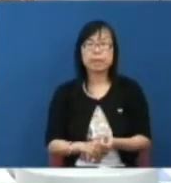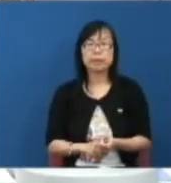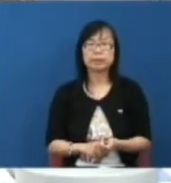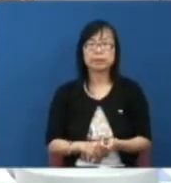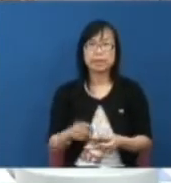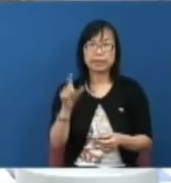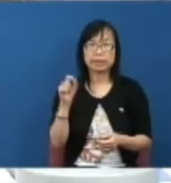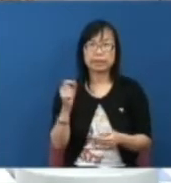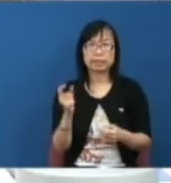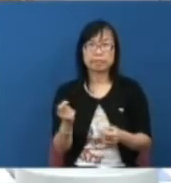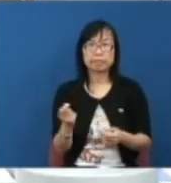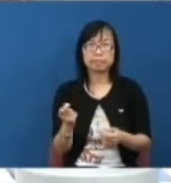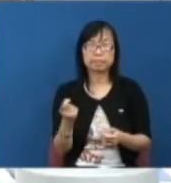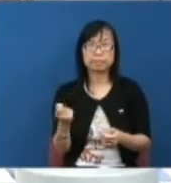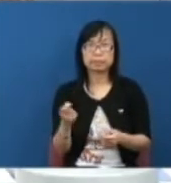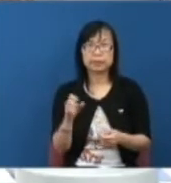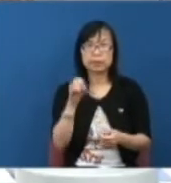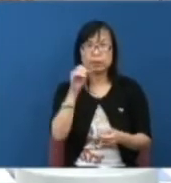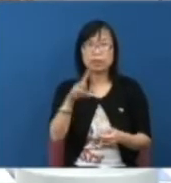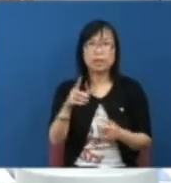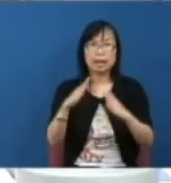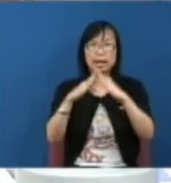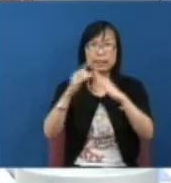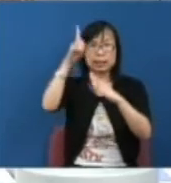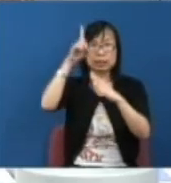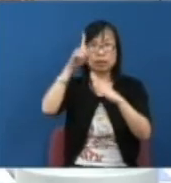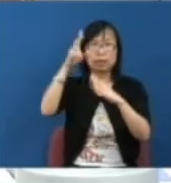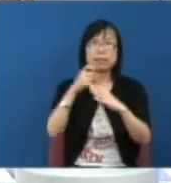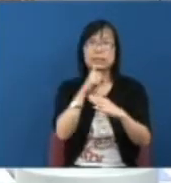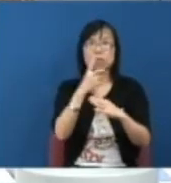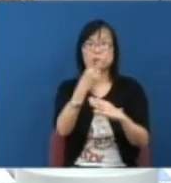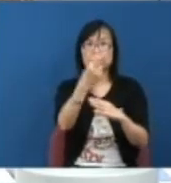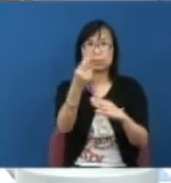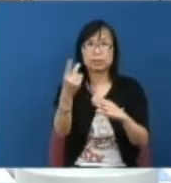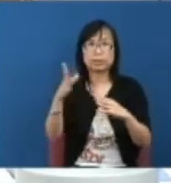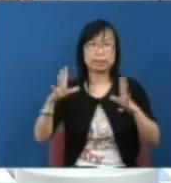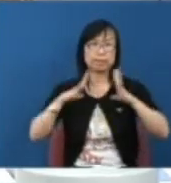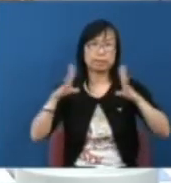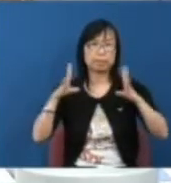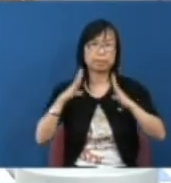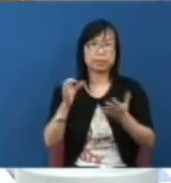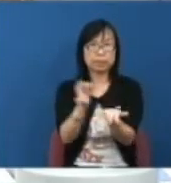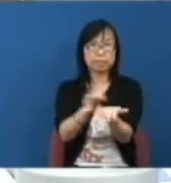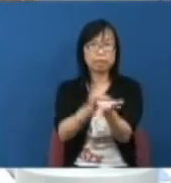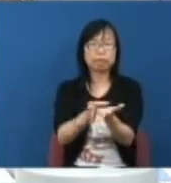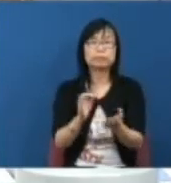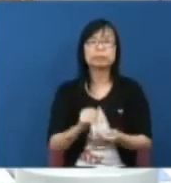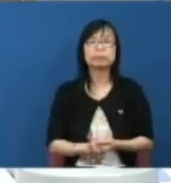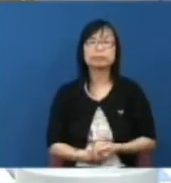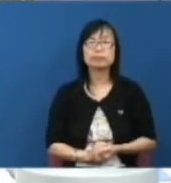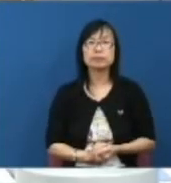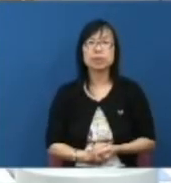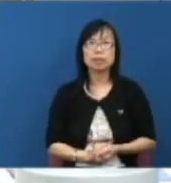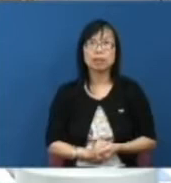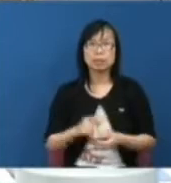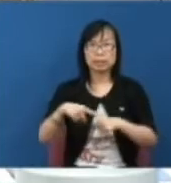其實簡單一點就是 roof garden， 在天台上有一個、綠色的休憩地方， 即 係 綠化屋 檔。